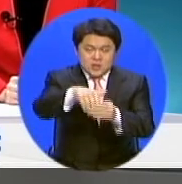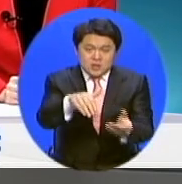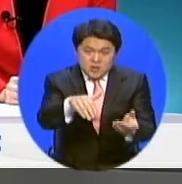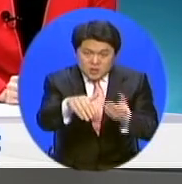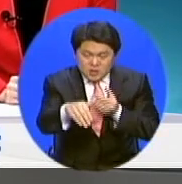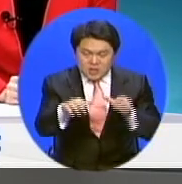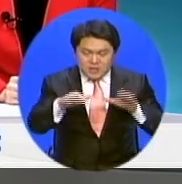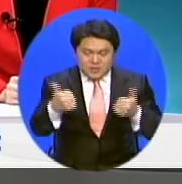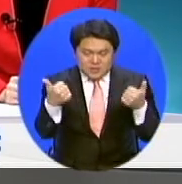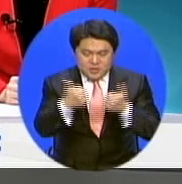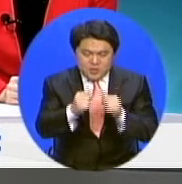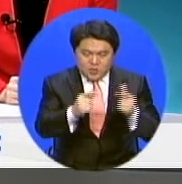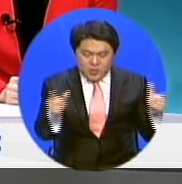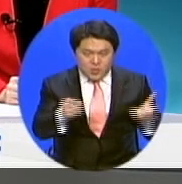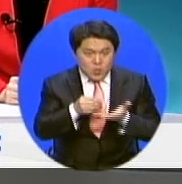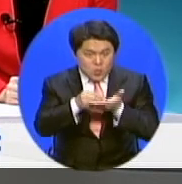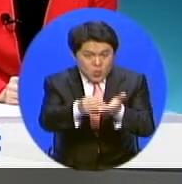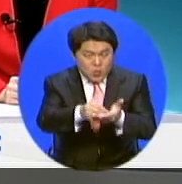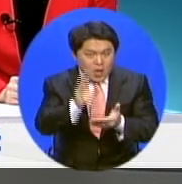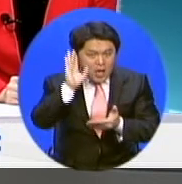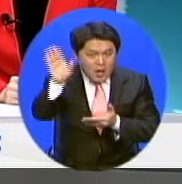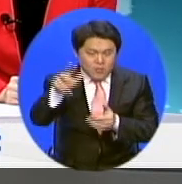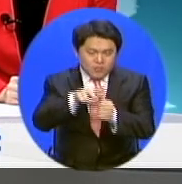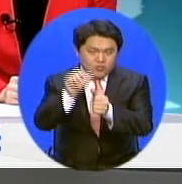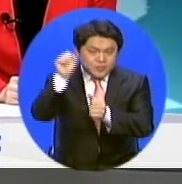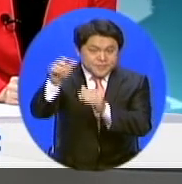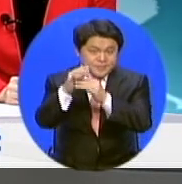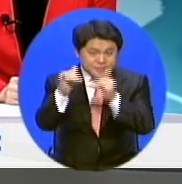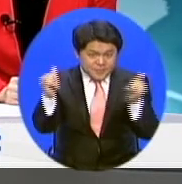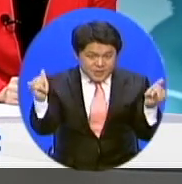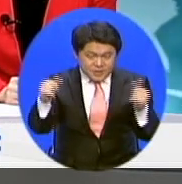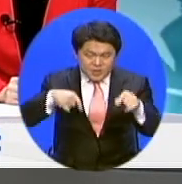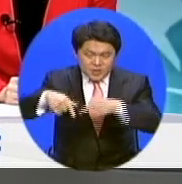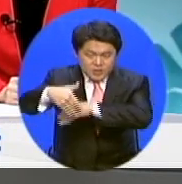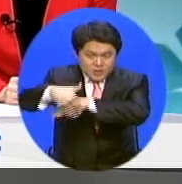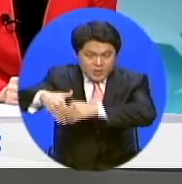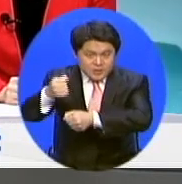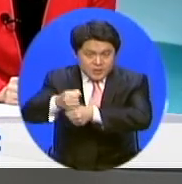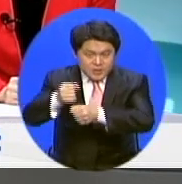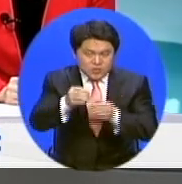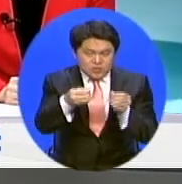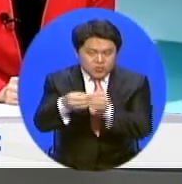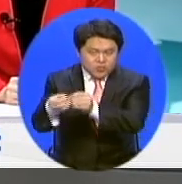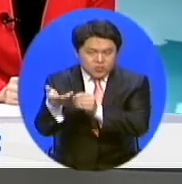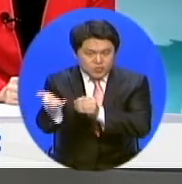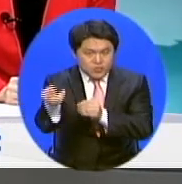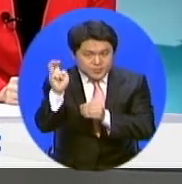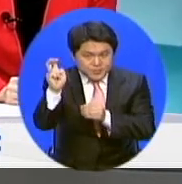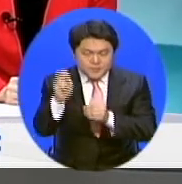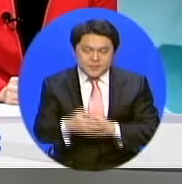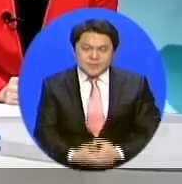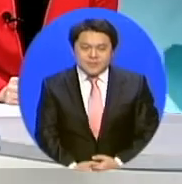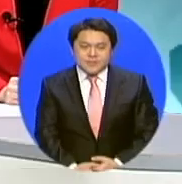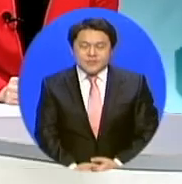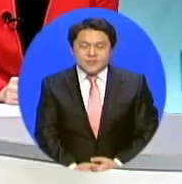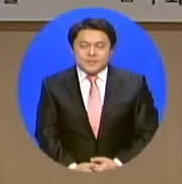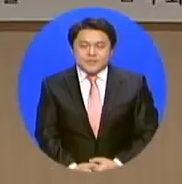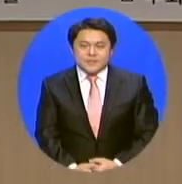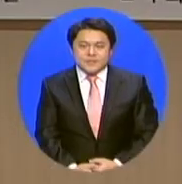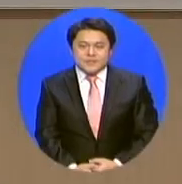이번 간담회의 다양한 의견들이 예비 후보들에게 큰 역할을 할 것 같습니다. 배상훈 기자가 취재했습니다.